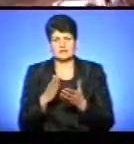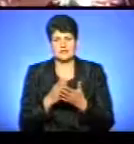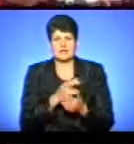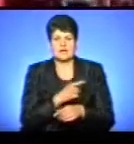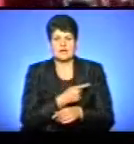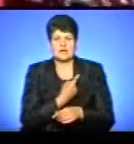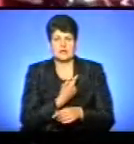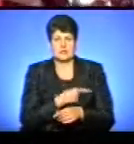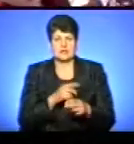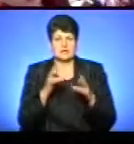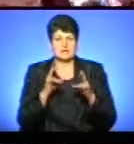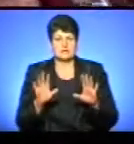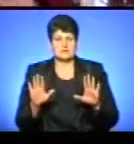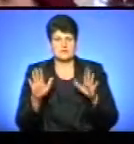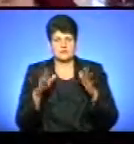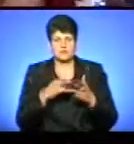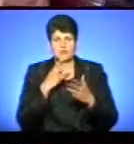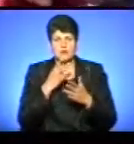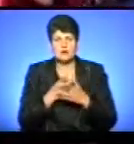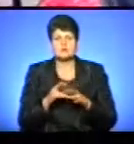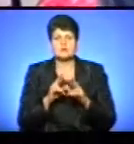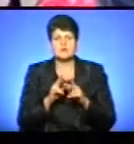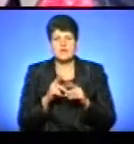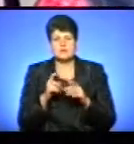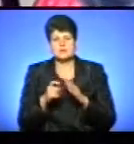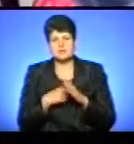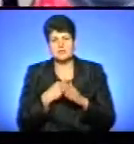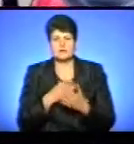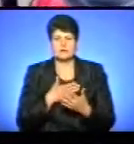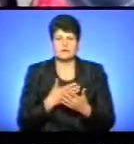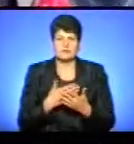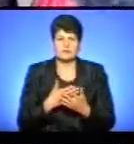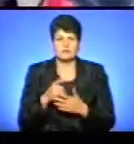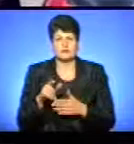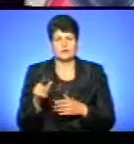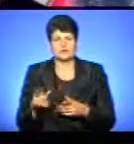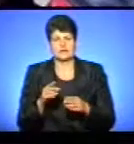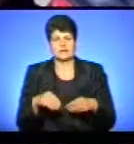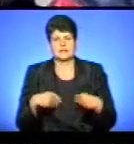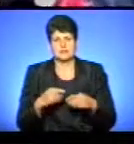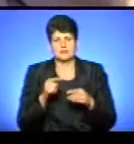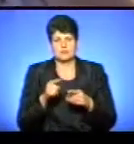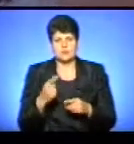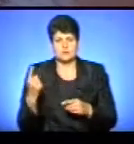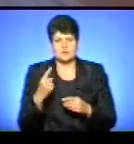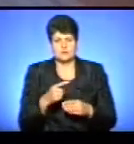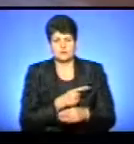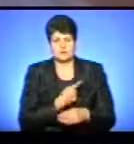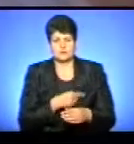Маргариті Козак на спеціальному манекені пояснюють, як розпізнати, чи дихає пацієнт, і надати йому першу медичну